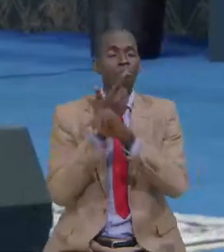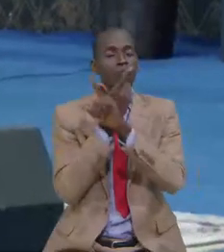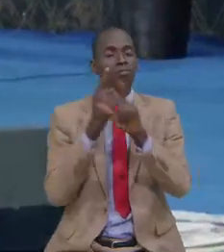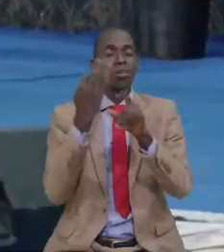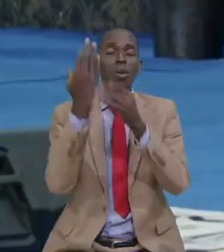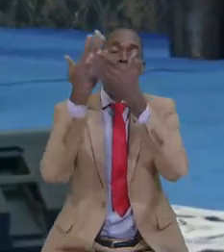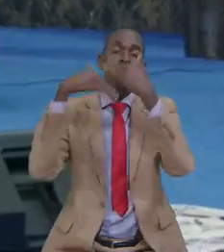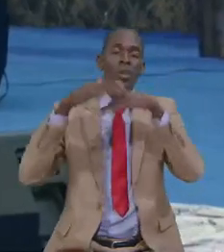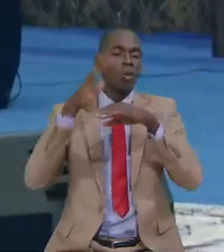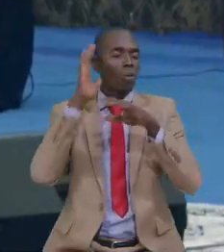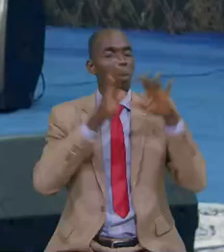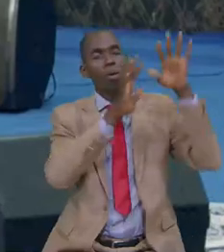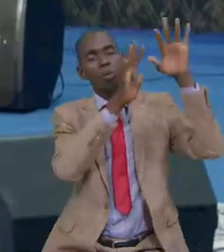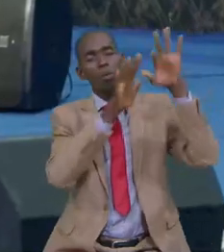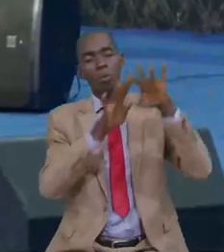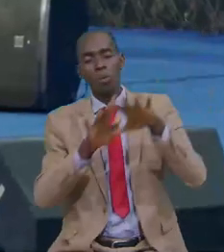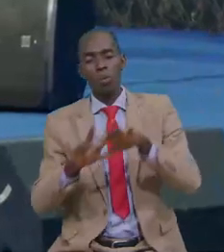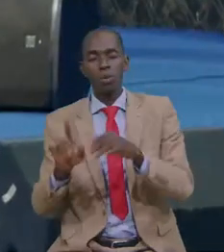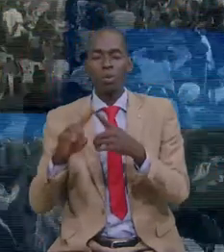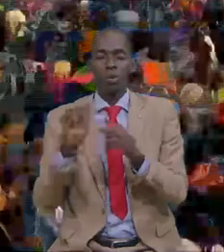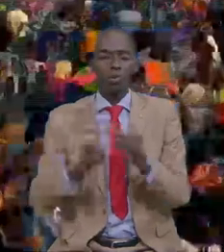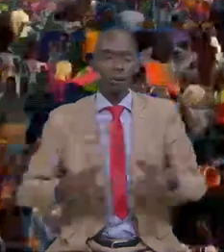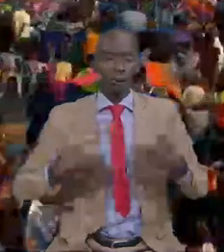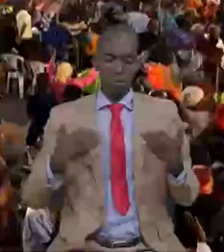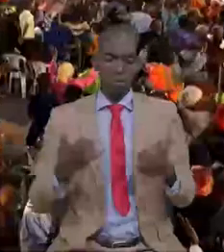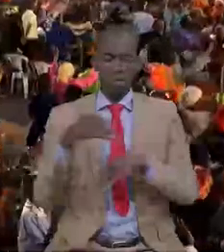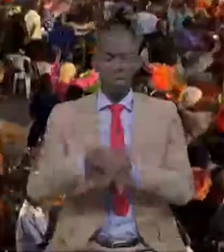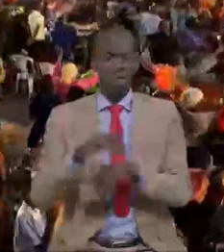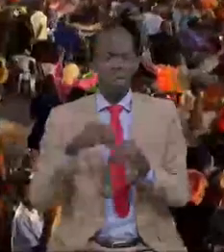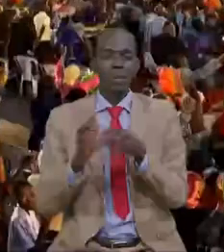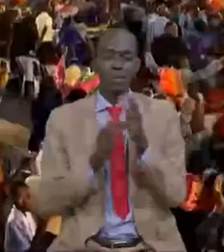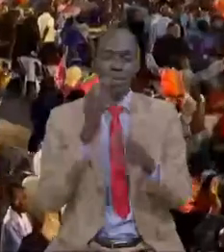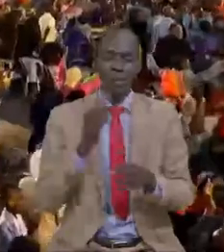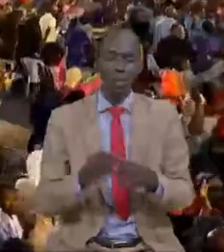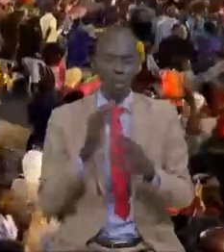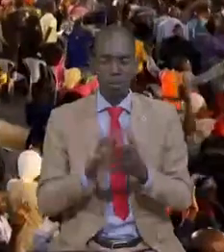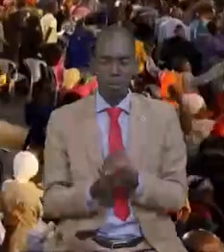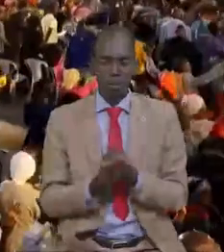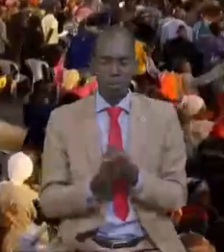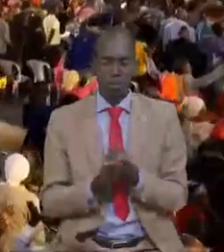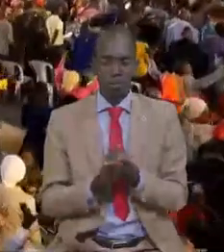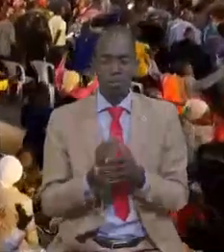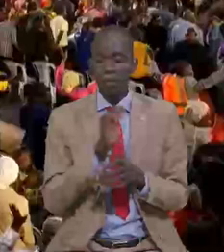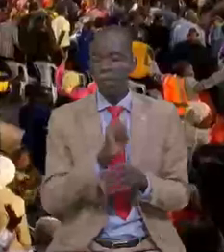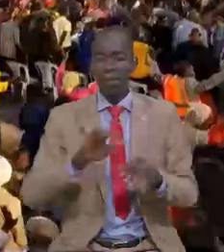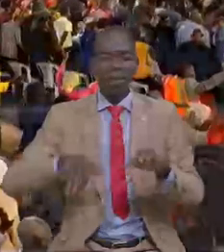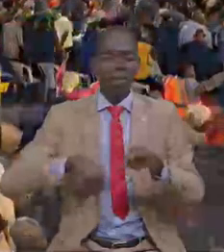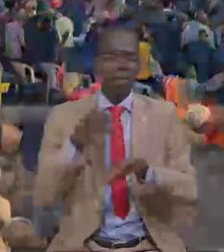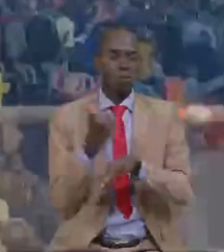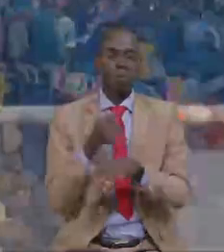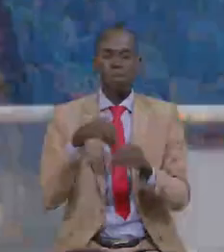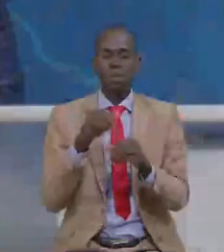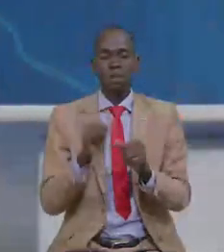et la libération du ciel coule à toute vie ce jour au nom de Jésus-Christ.